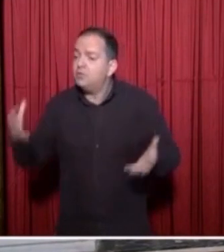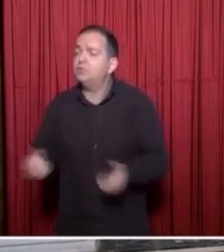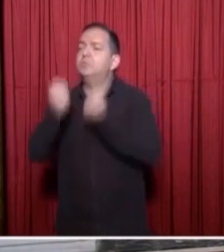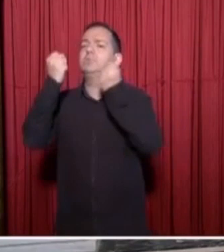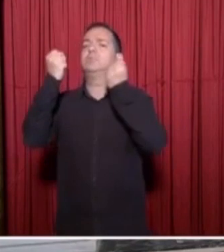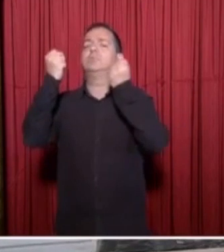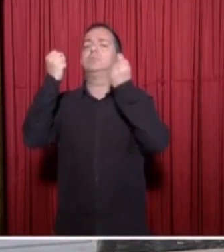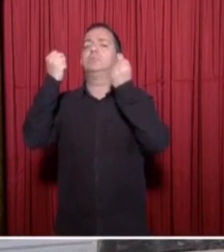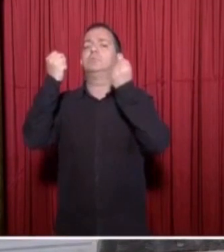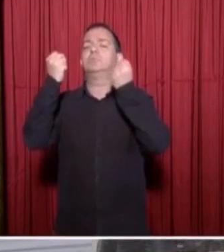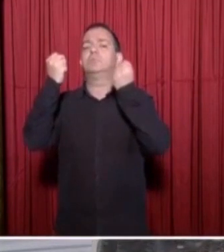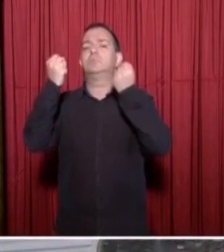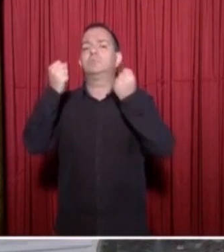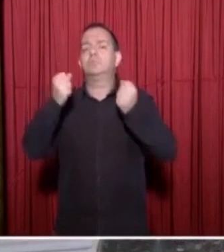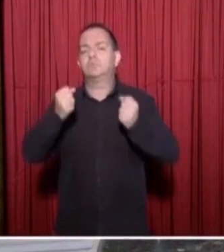ρίσε με.